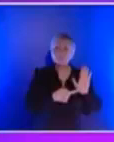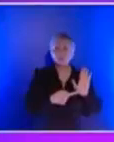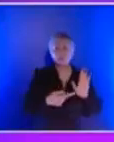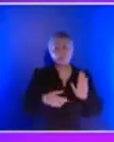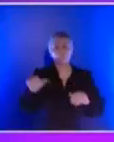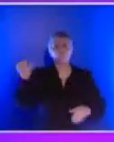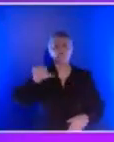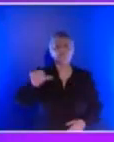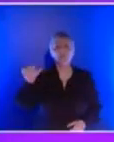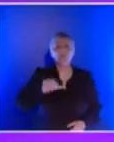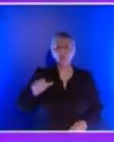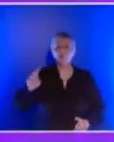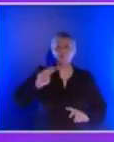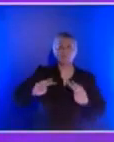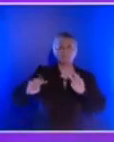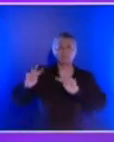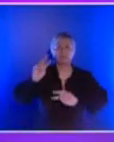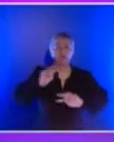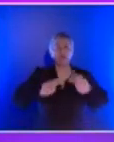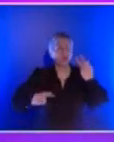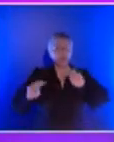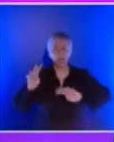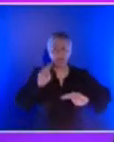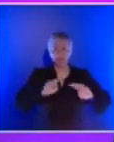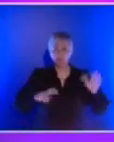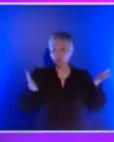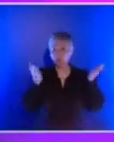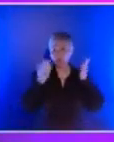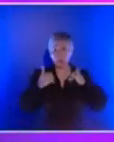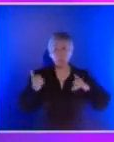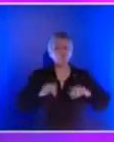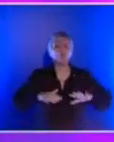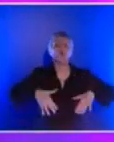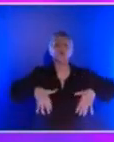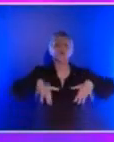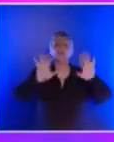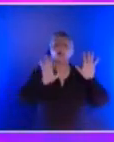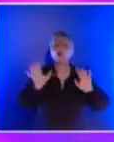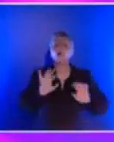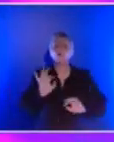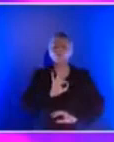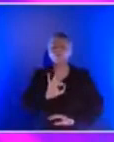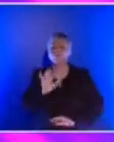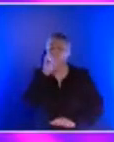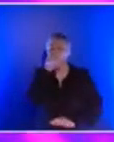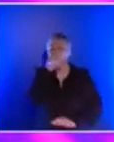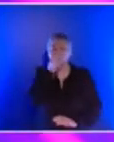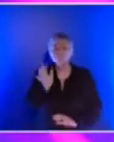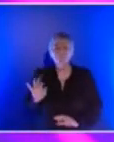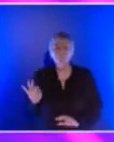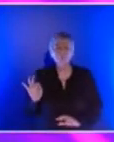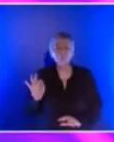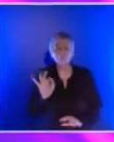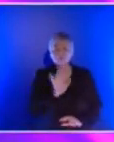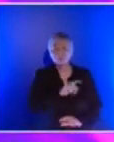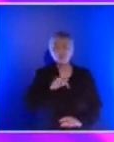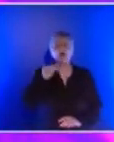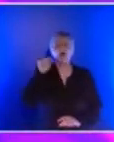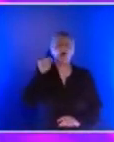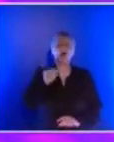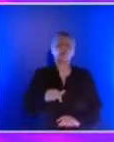φυσικό αέριο. Και δεν θα παράγουμε οτιδήποτε προκαλεί ρήπους και έχει ισχυρό πολιτικό αποτύπωμα.